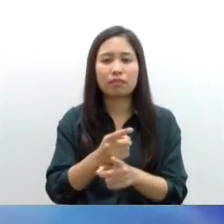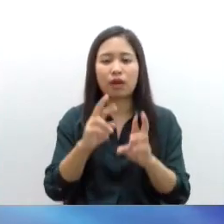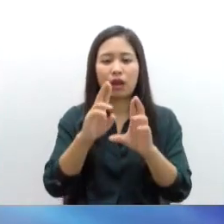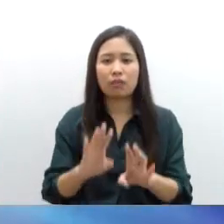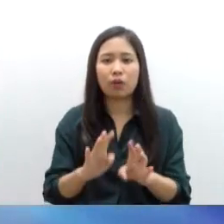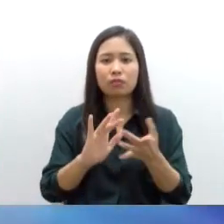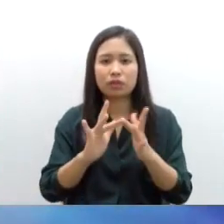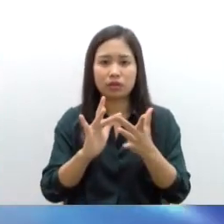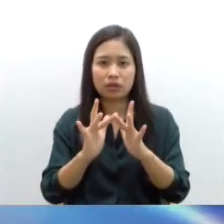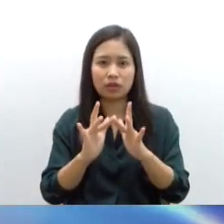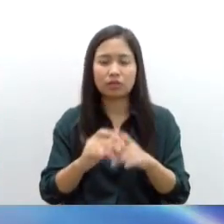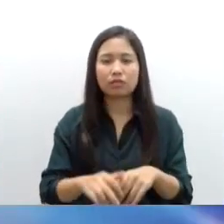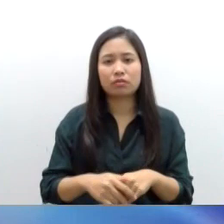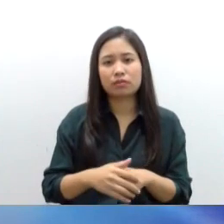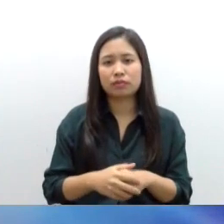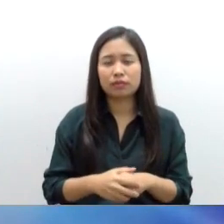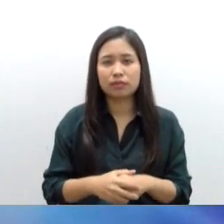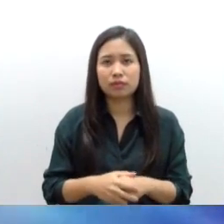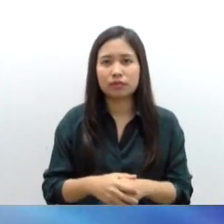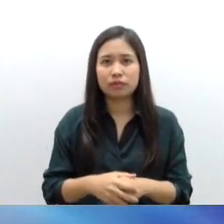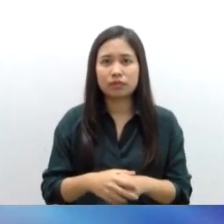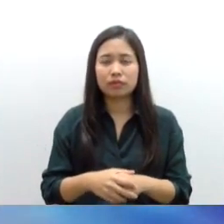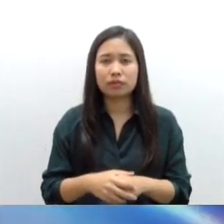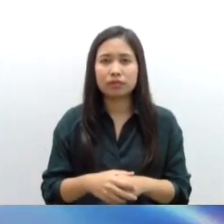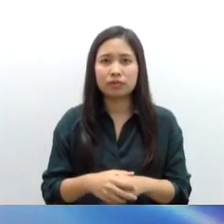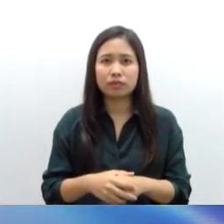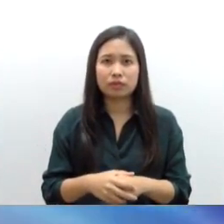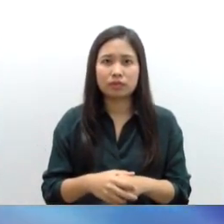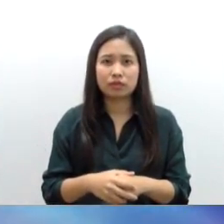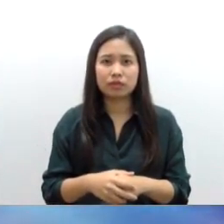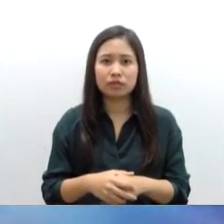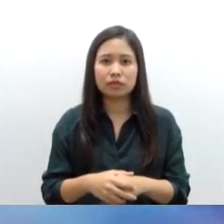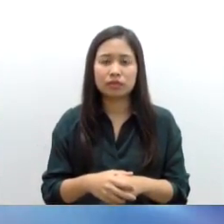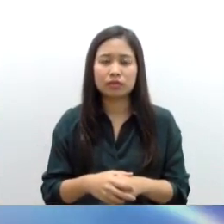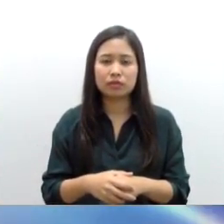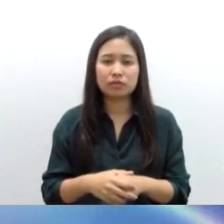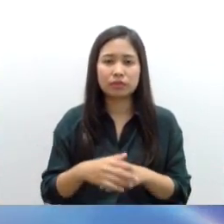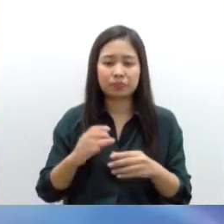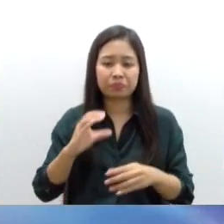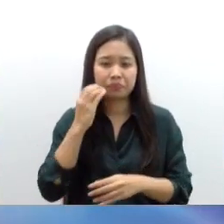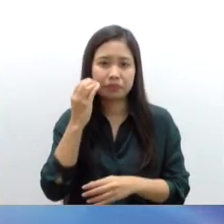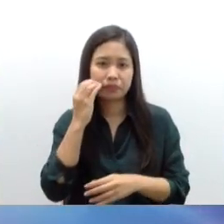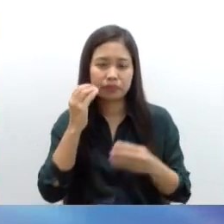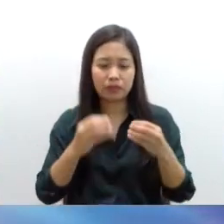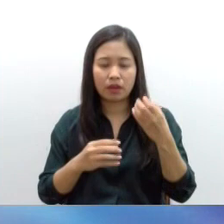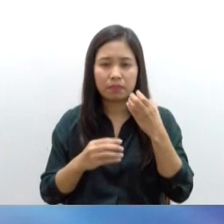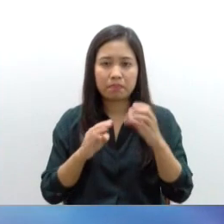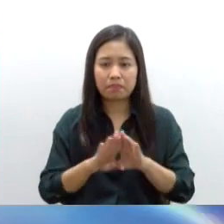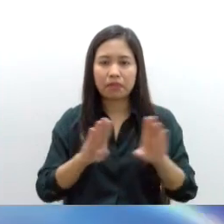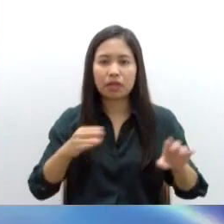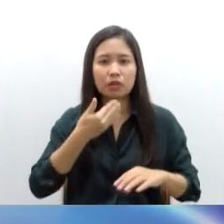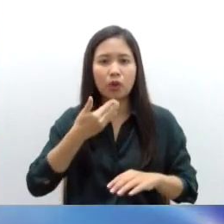เช่นการประชุมทางไกลเป็นต้นโดยเปิดเครื่องมือสื่อสารเพื่อให้สามารถติดต่อได้ตลอดเวล